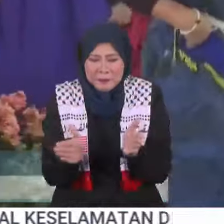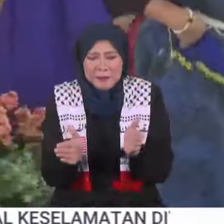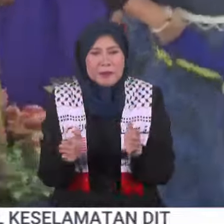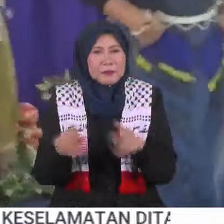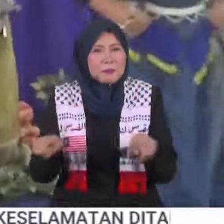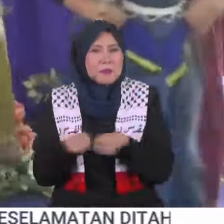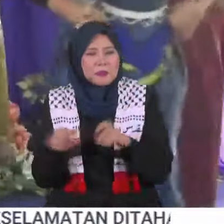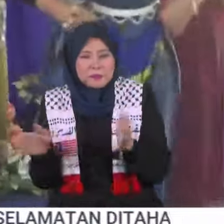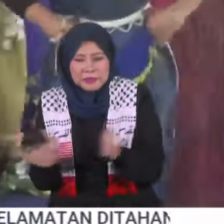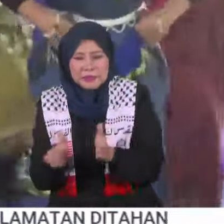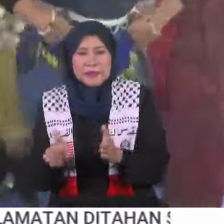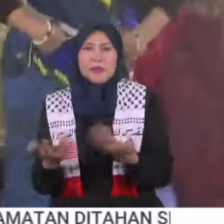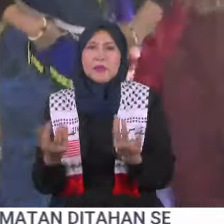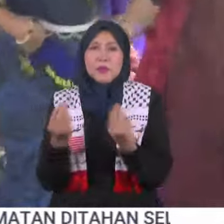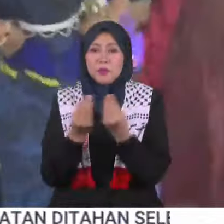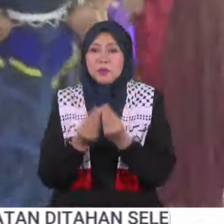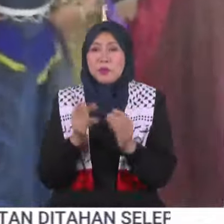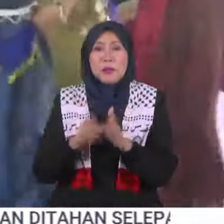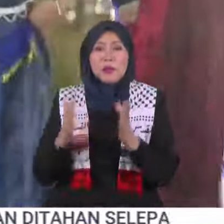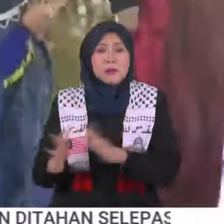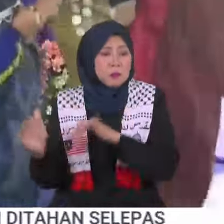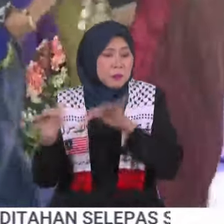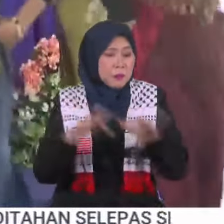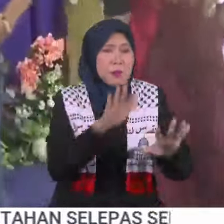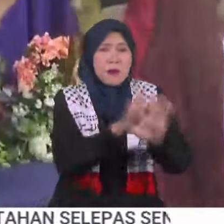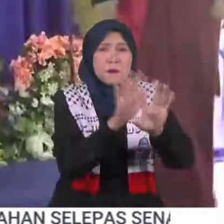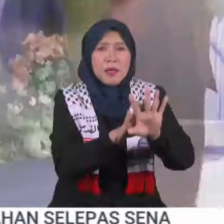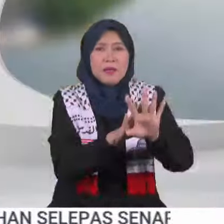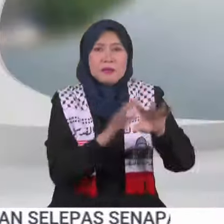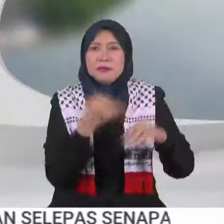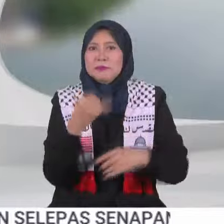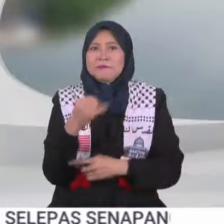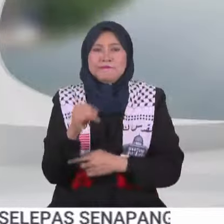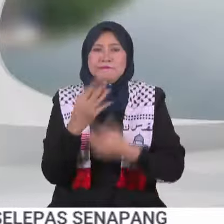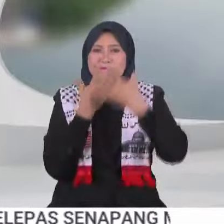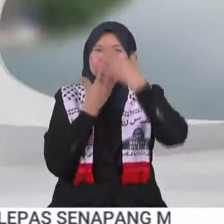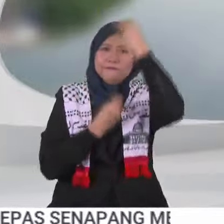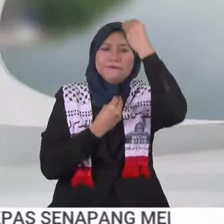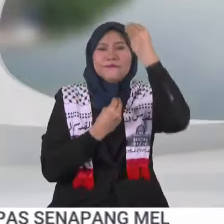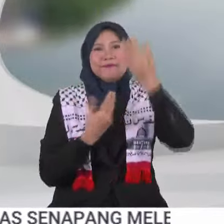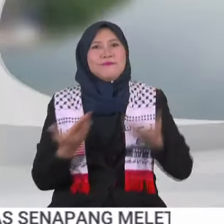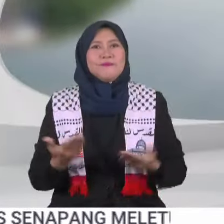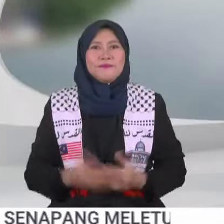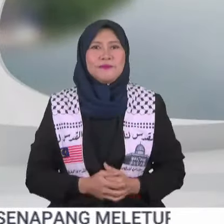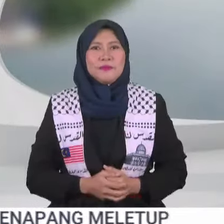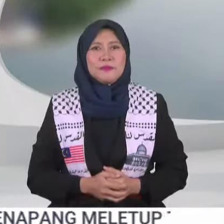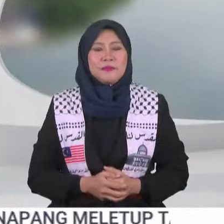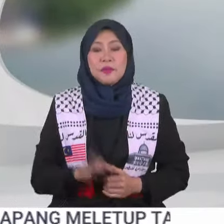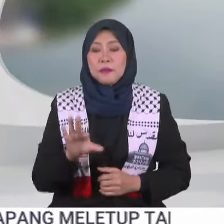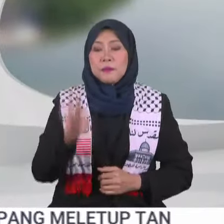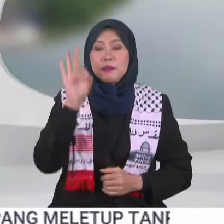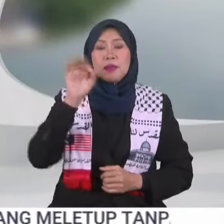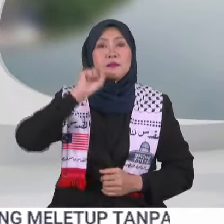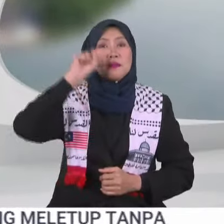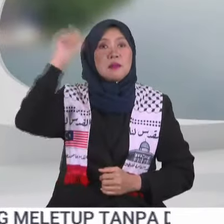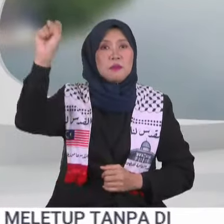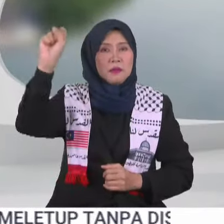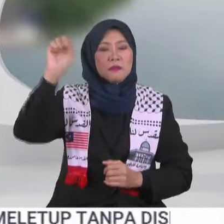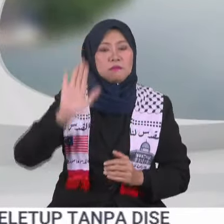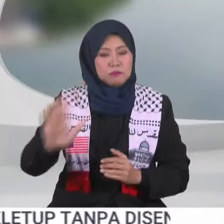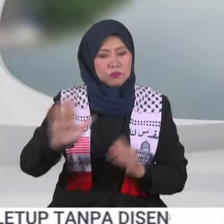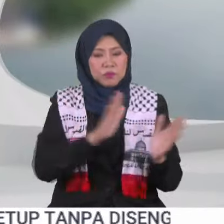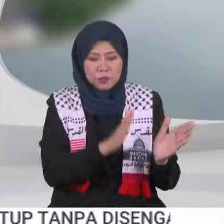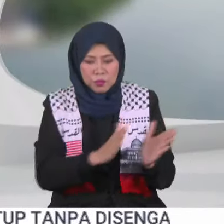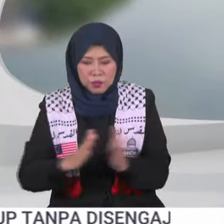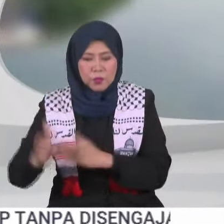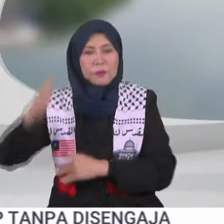serta tidak mampu menampung jumlah pelajar yang ramai. Pemilihan Sabah sebagai perintis